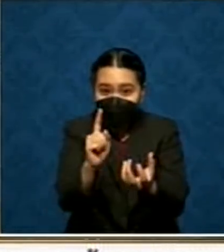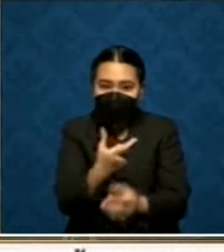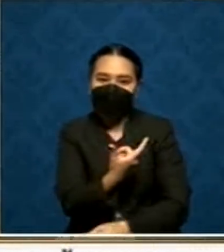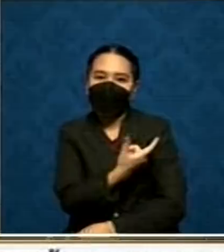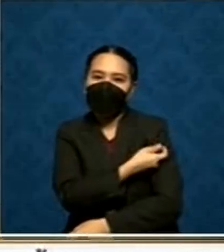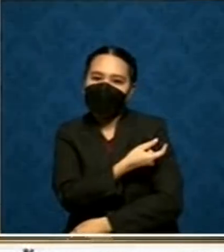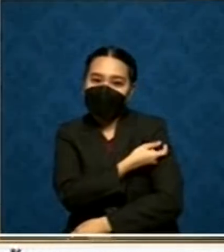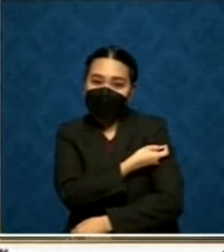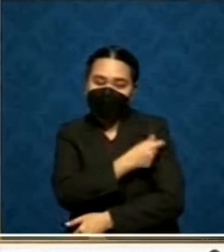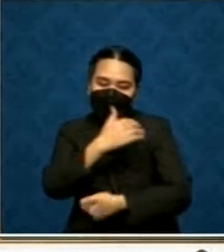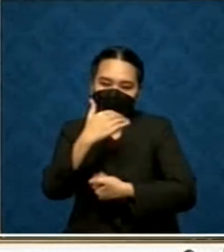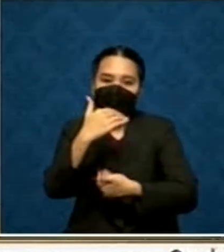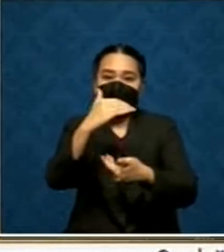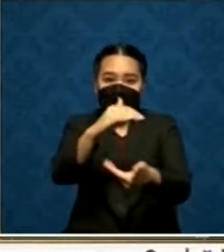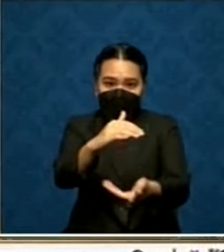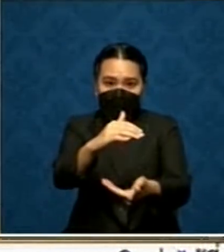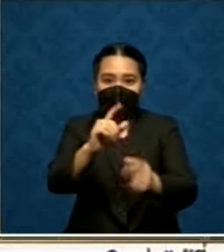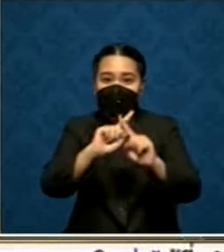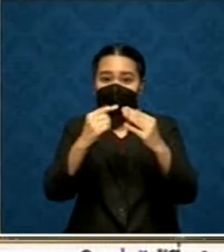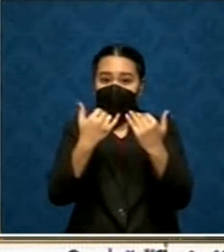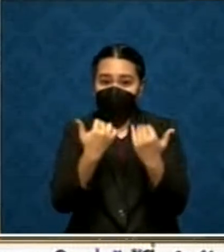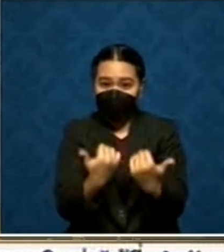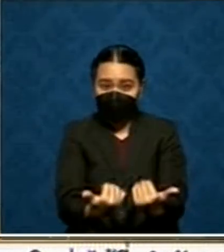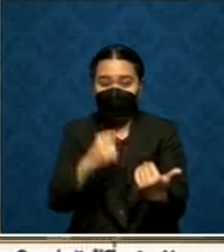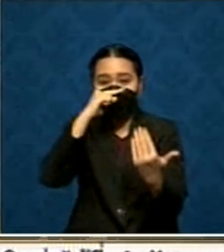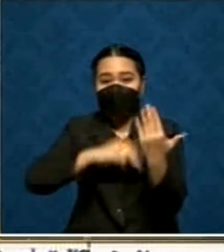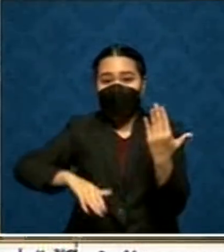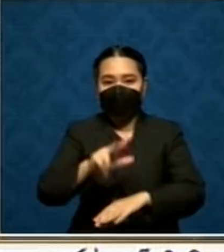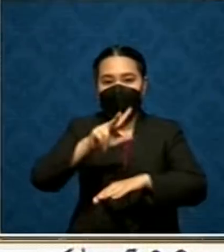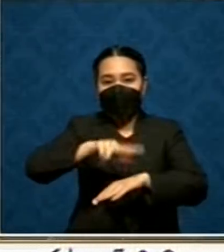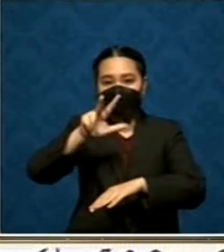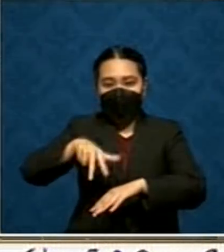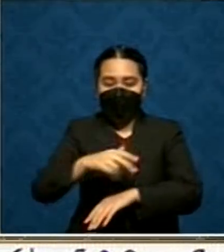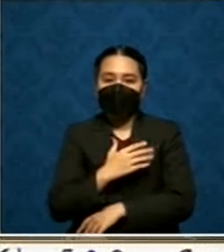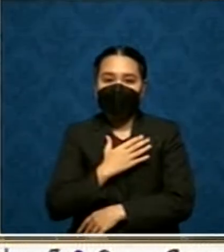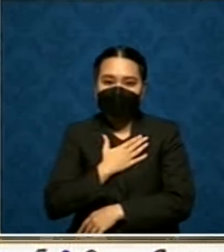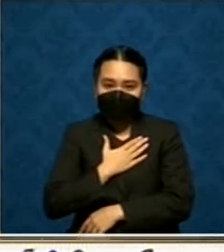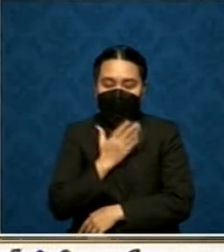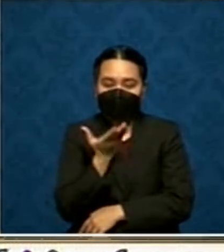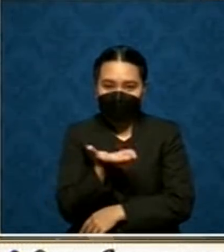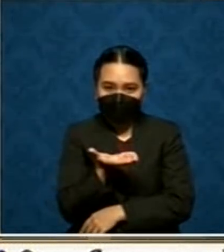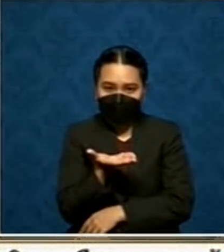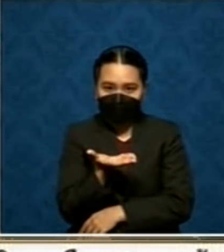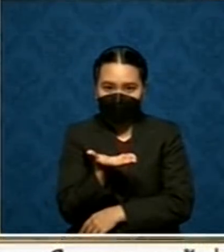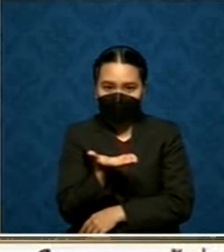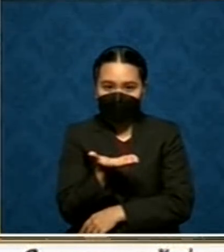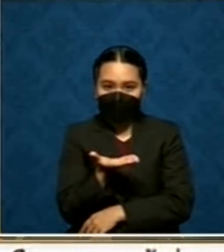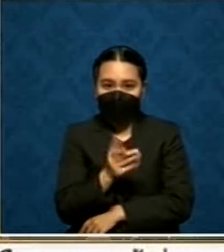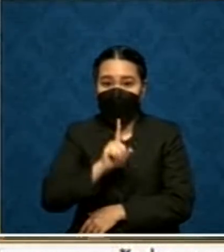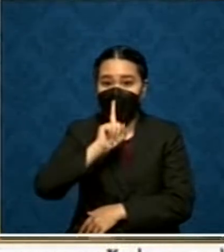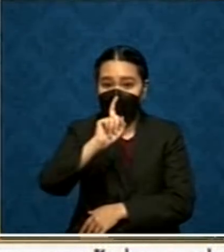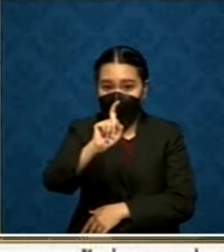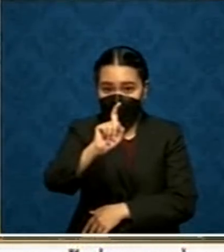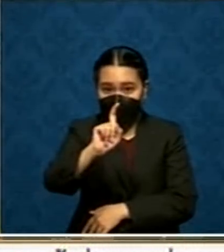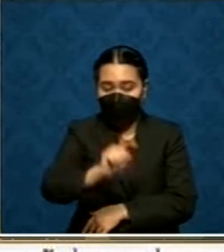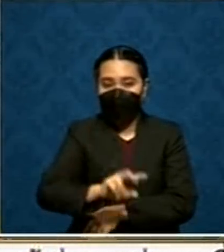ดในขณะที่ประเทศ strategy เรากำลงเปประเทศรรัการบริจากุ แคซินวันนี้ขอนิยาตถามกระทุสไปย